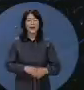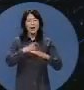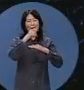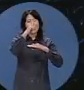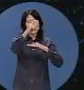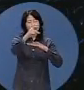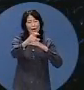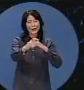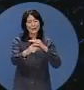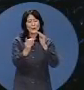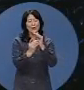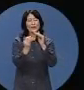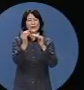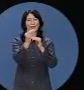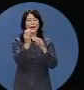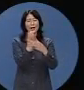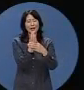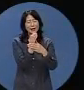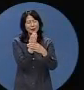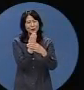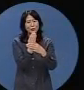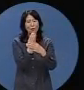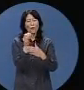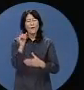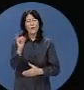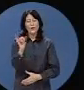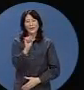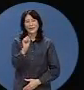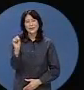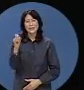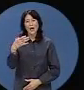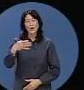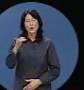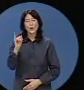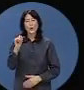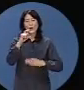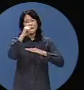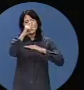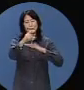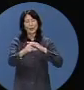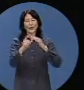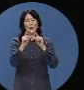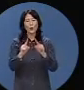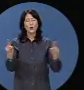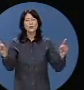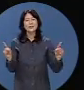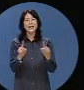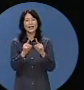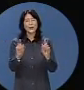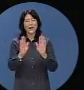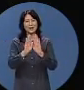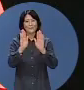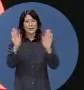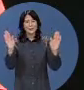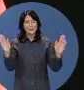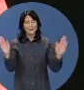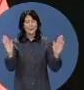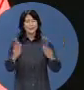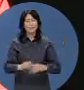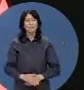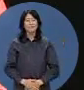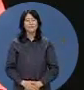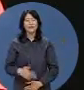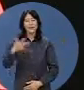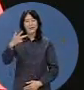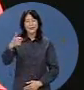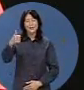日が沈み、竹に明かりが灯されると、いよいよいざよいコンサートの始まりです。はじ